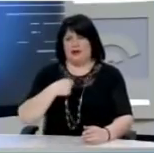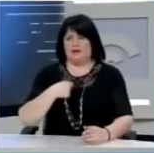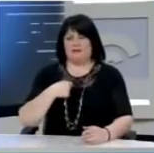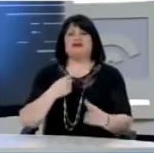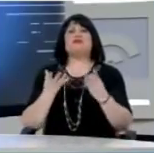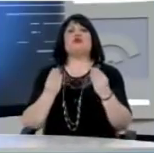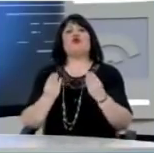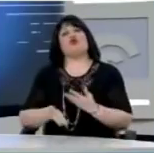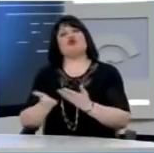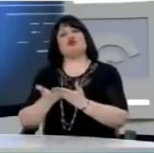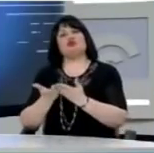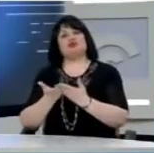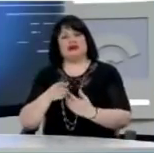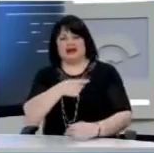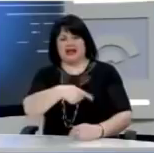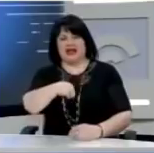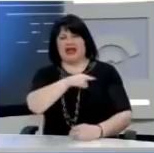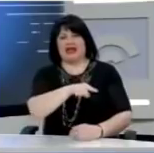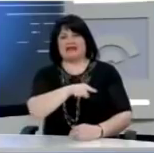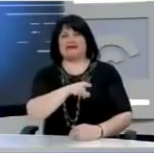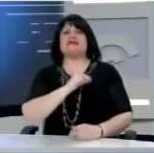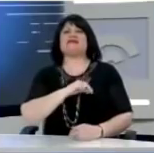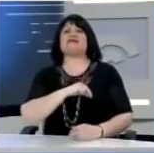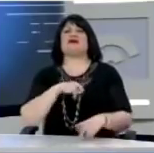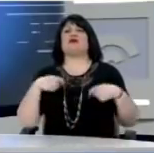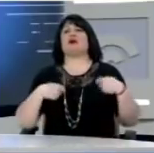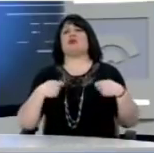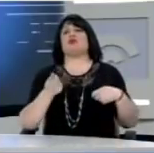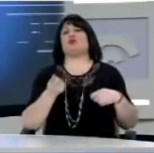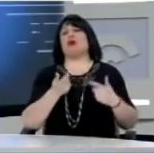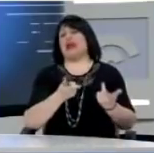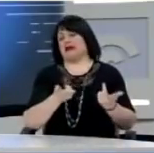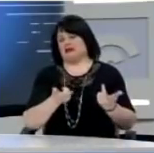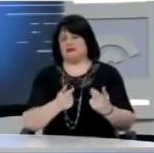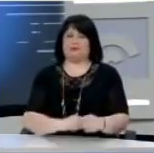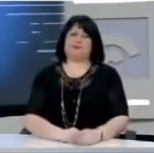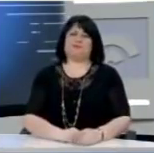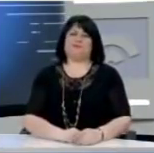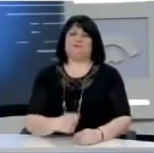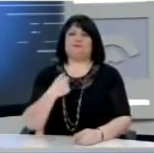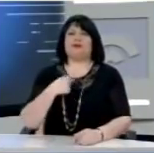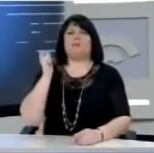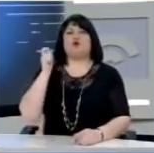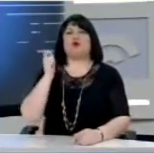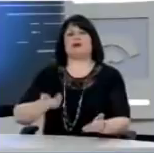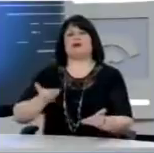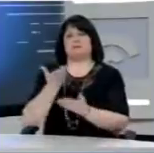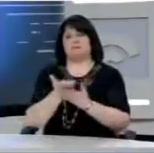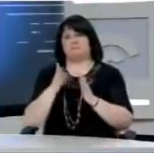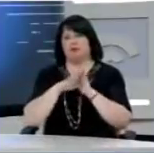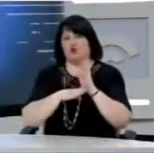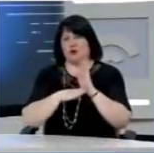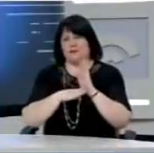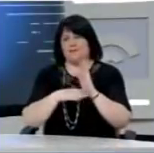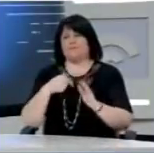τους πολλούς, αλλά εσείς είσαστε με τα συμφέροντα της ελίτ. Η δική μας πολιτική πρόταση, το